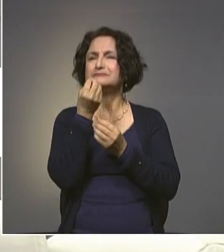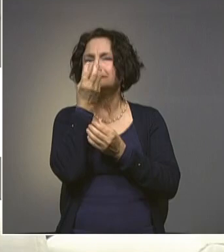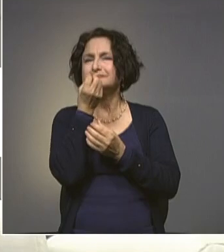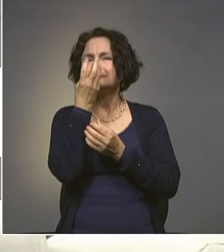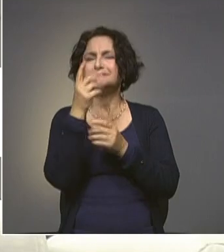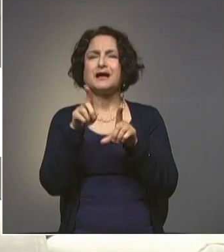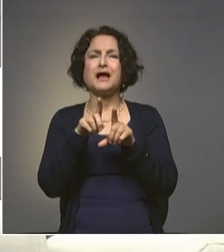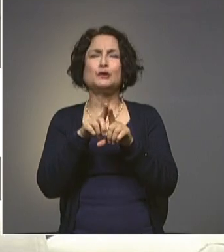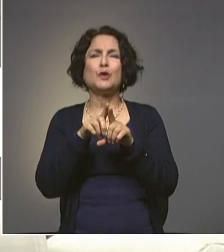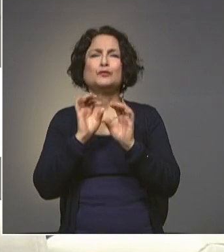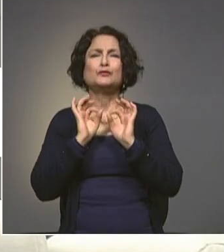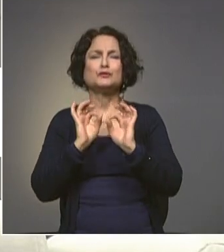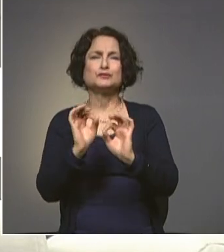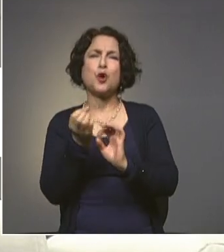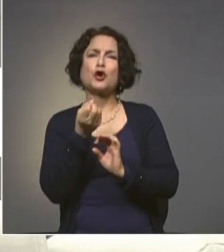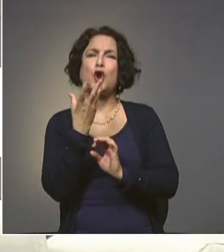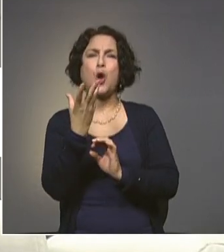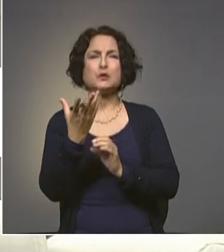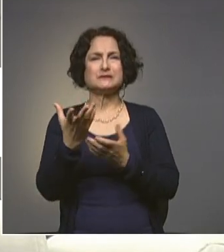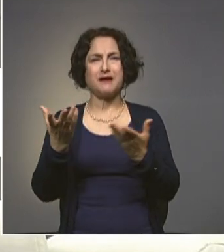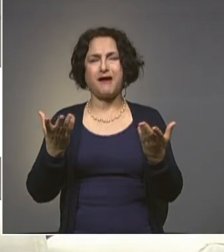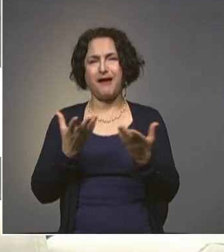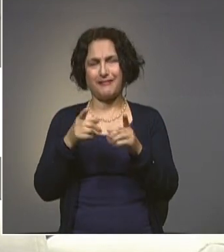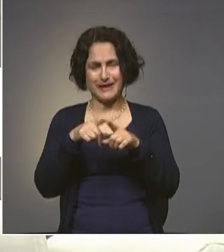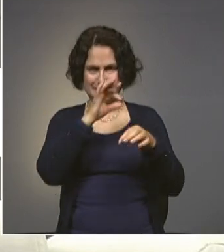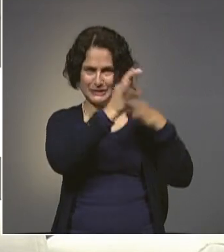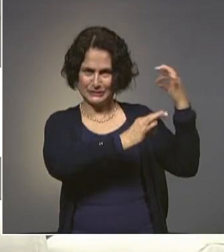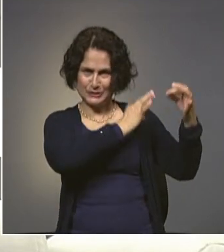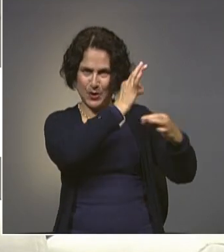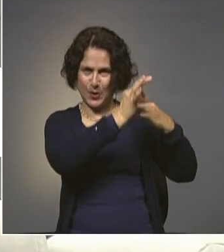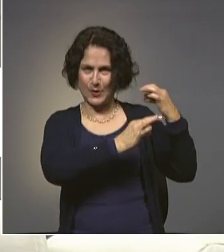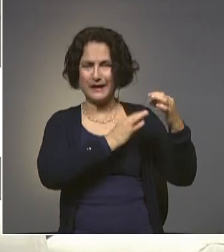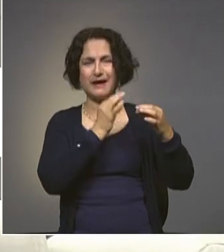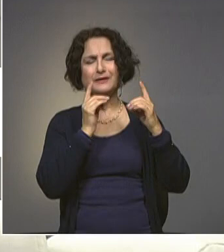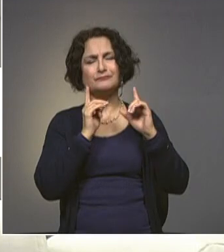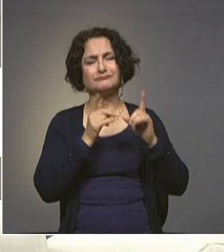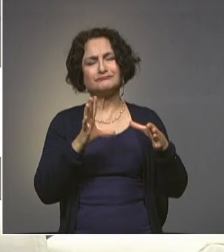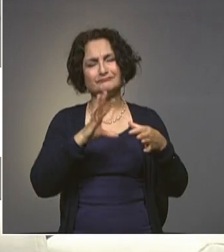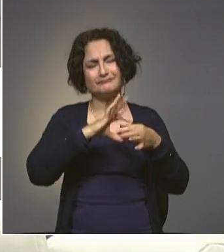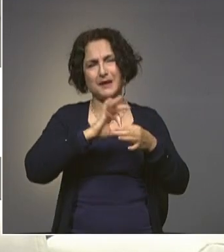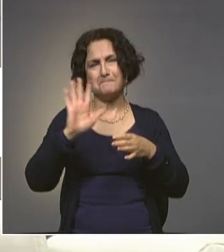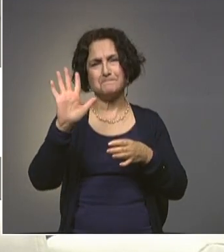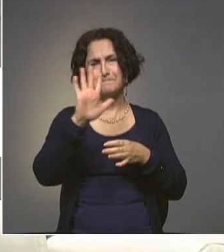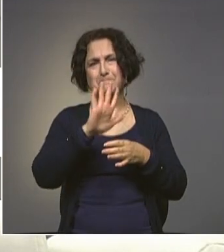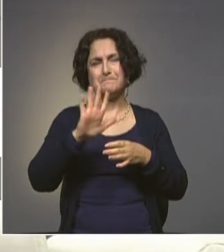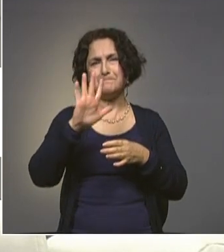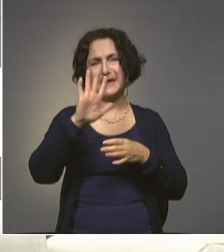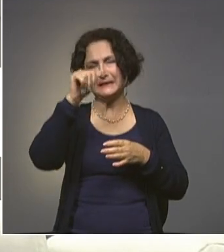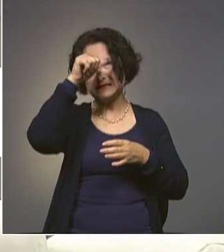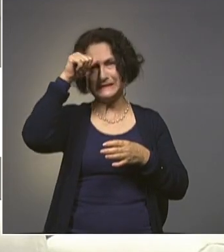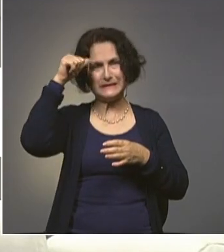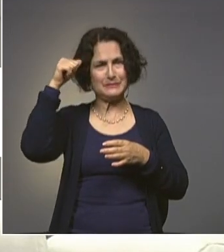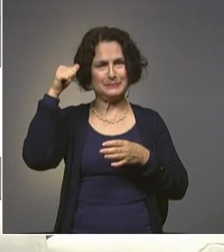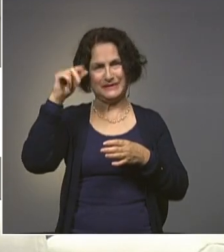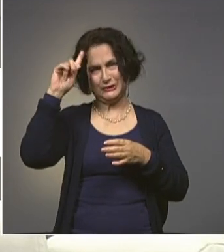рози, което палисандровото дърво излъчва. И тази история е скрепена от съдбите на пет жени.